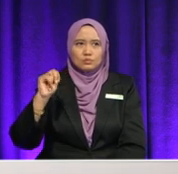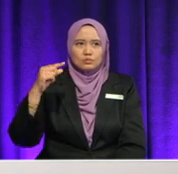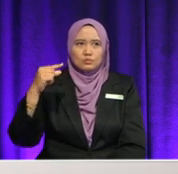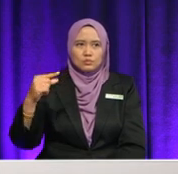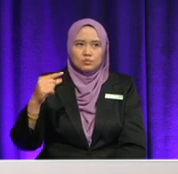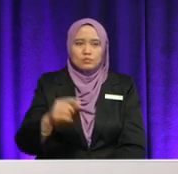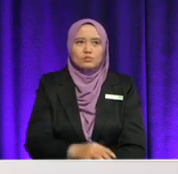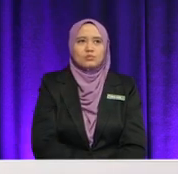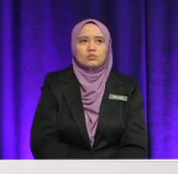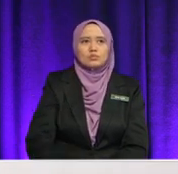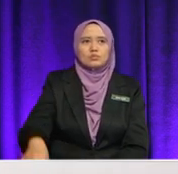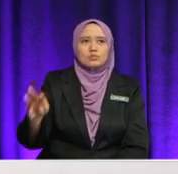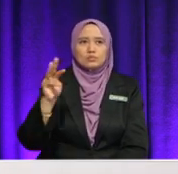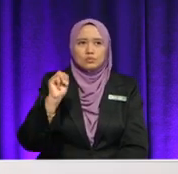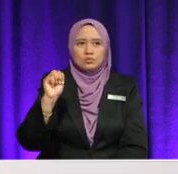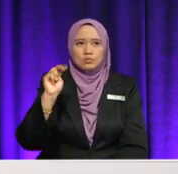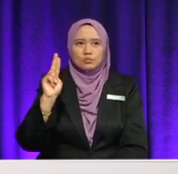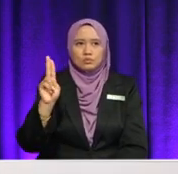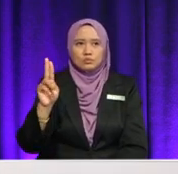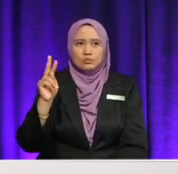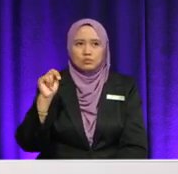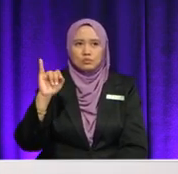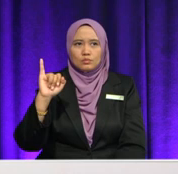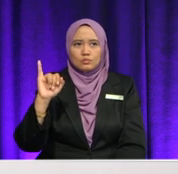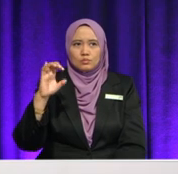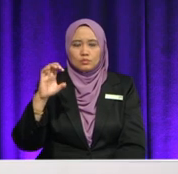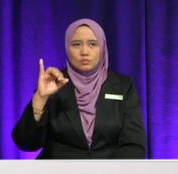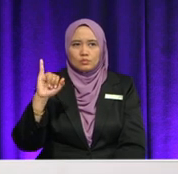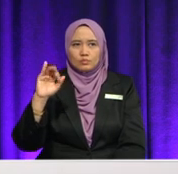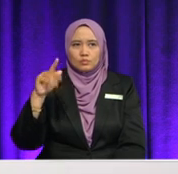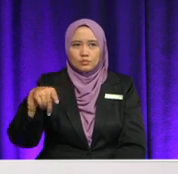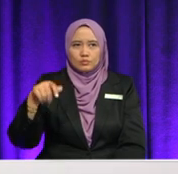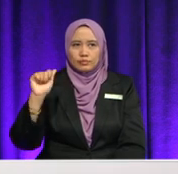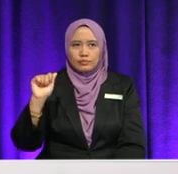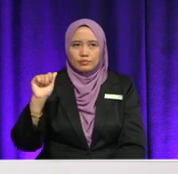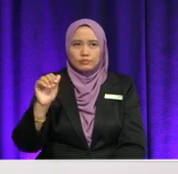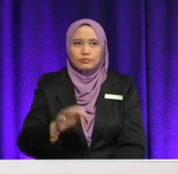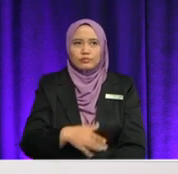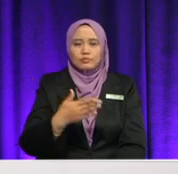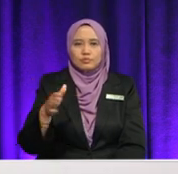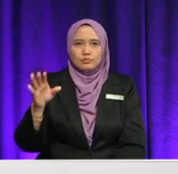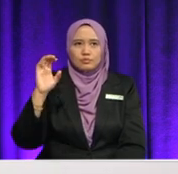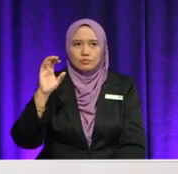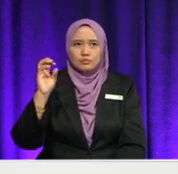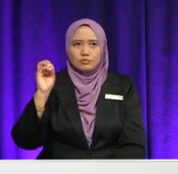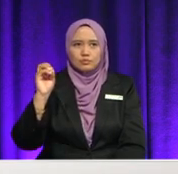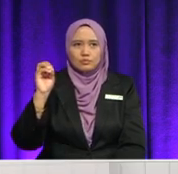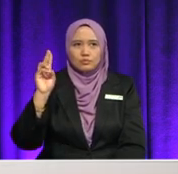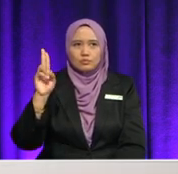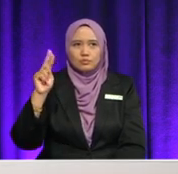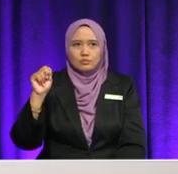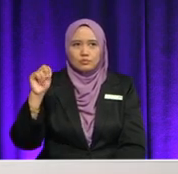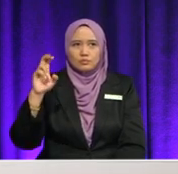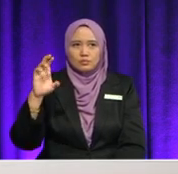kawasan yaitu kawasan kuceng mansiple cancel atau KMC